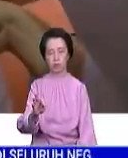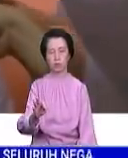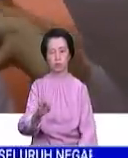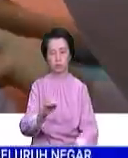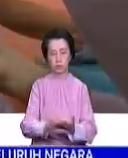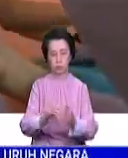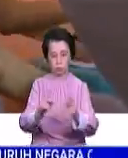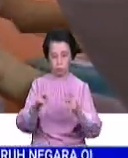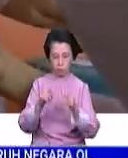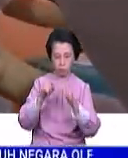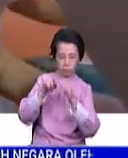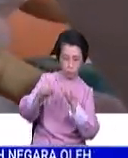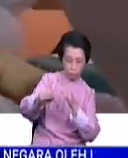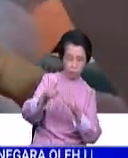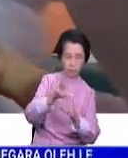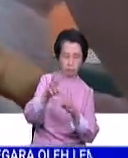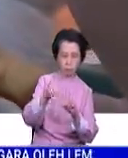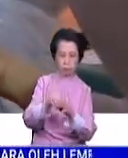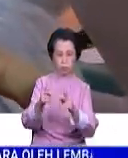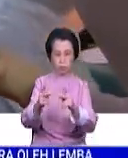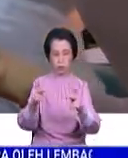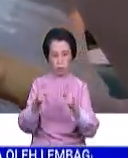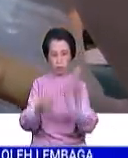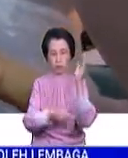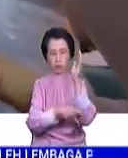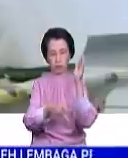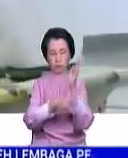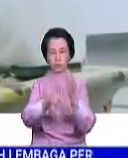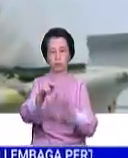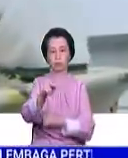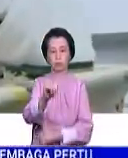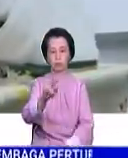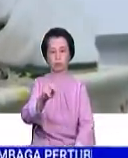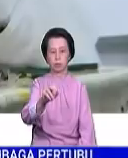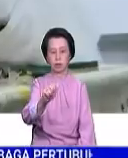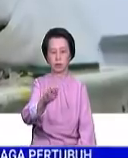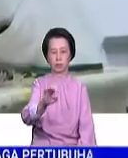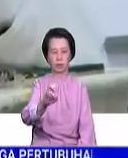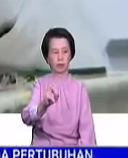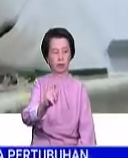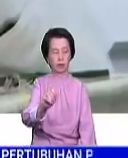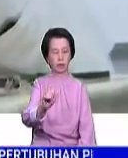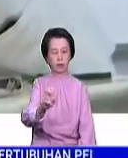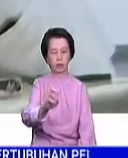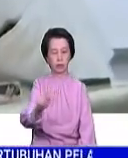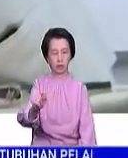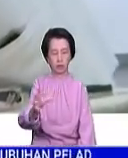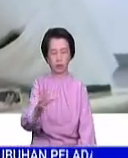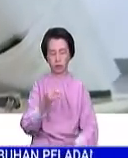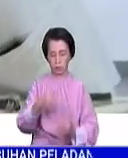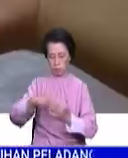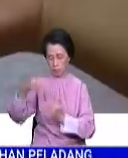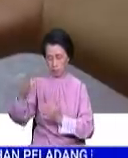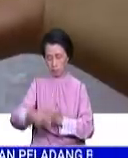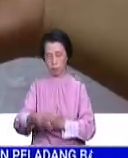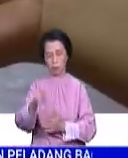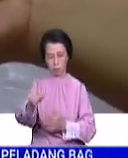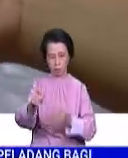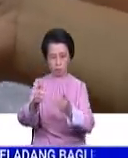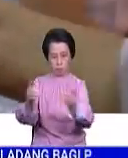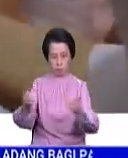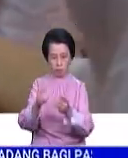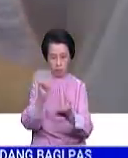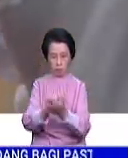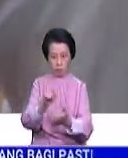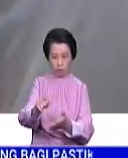kawasan terpencil yang turut melibatkan kawasan Parlimen Kinabatangan. Sementara itu, mengenai program vaksinasi di daerah Kinabatangan, Datuk Bung